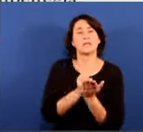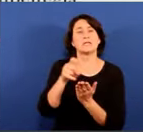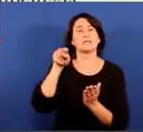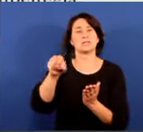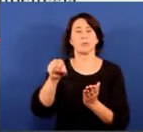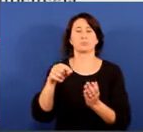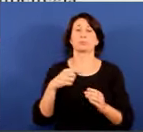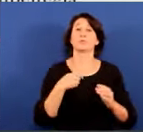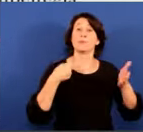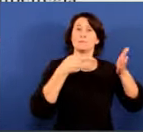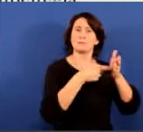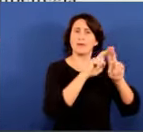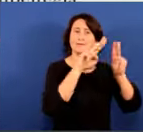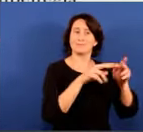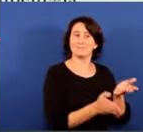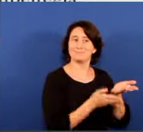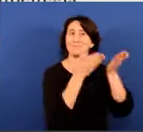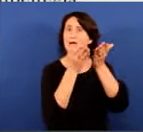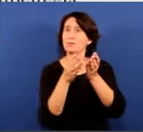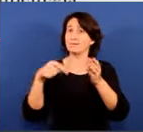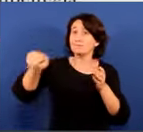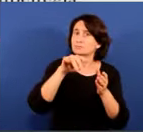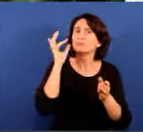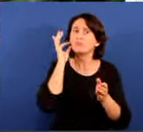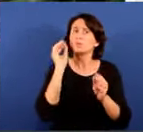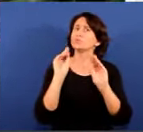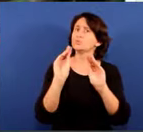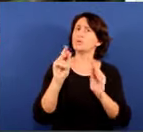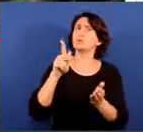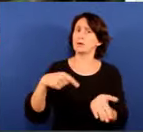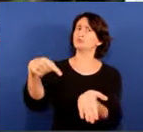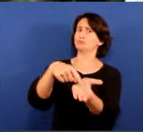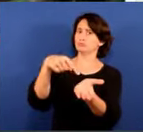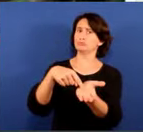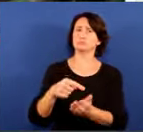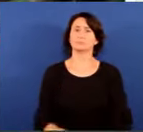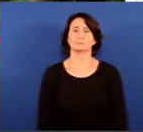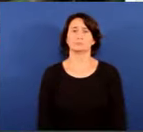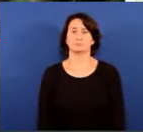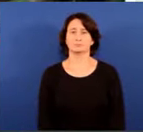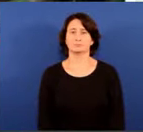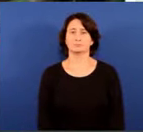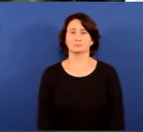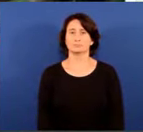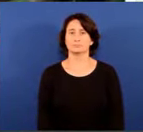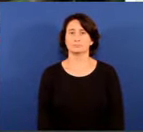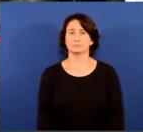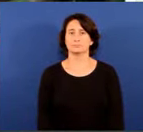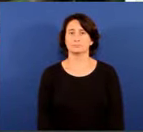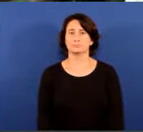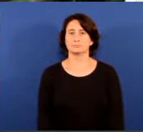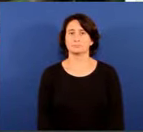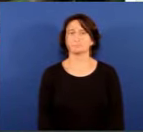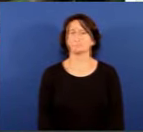lortzeko. Ikerne Zuloaga Nekazaritzako zuzendariak zoriondu egin du landa eremuko emakumeen batzordea egindako lanagatik, eta Aldundiaren